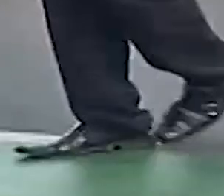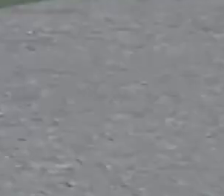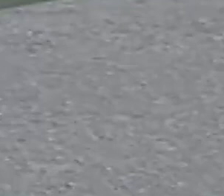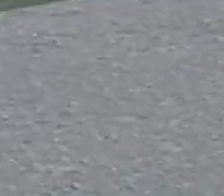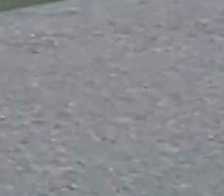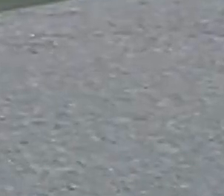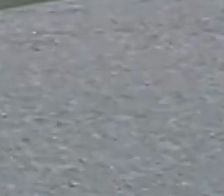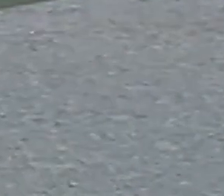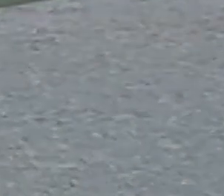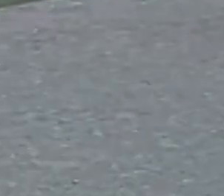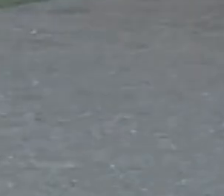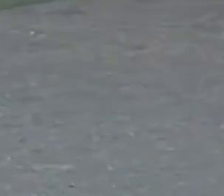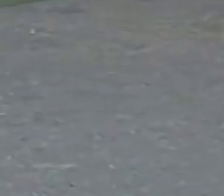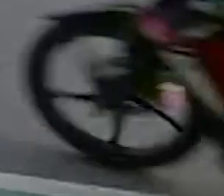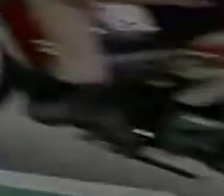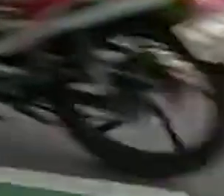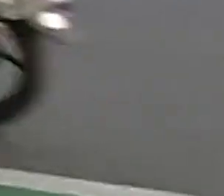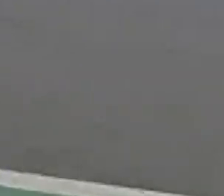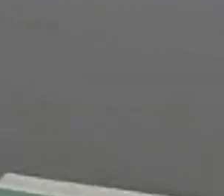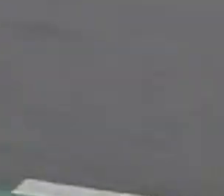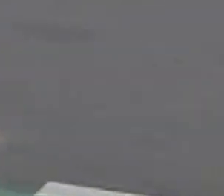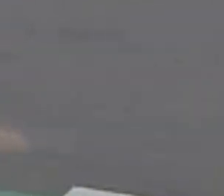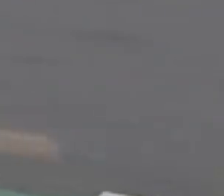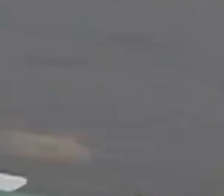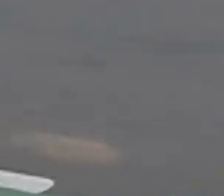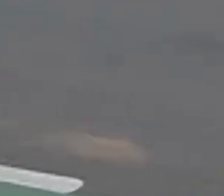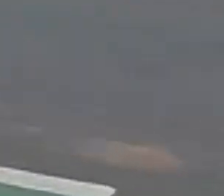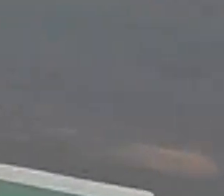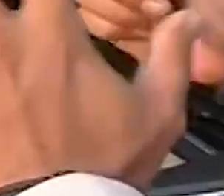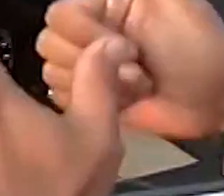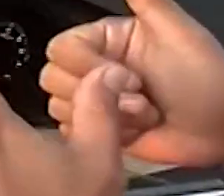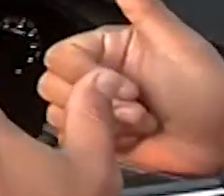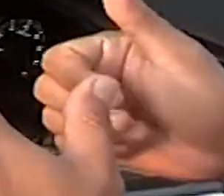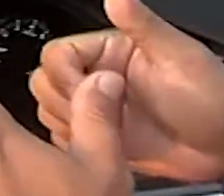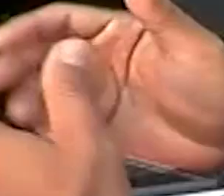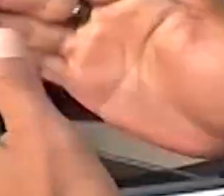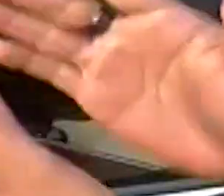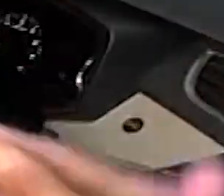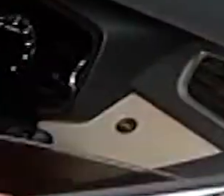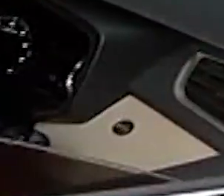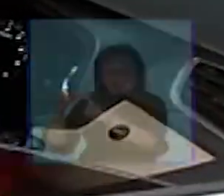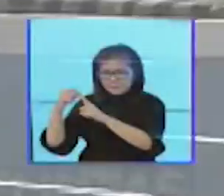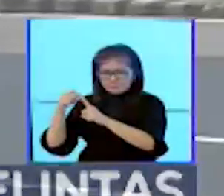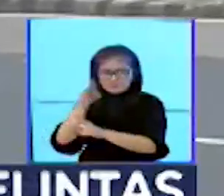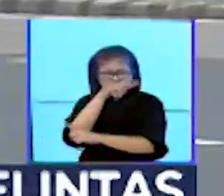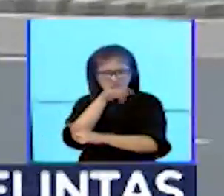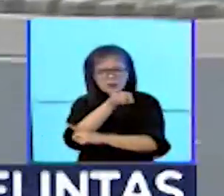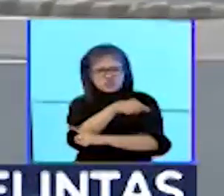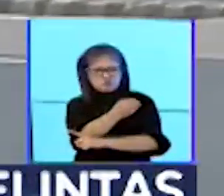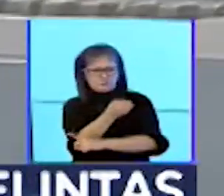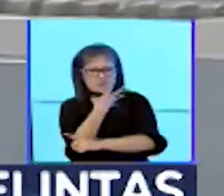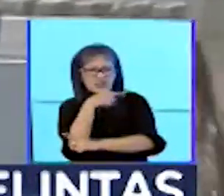padahal Jalan Tomang termasuk ruas jalan yang diberlakukan aturan ganjil-genap pengemudi pun mengaku mengetahui